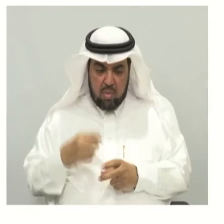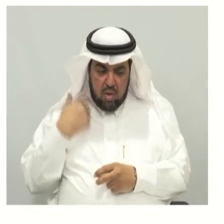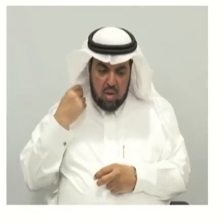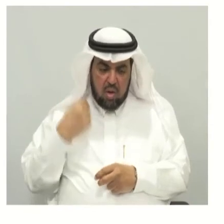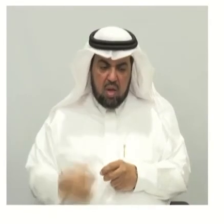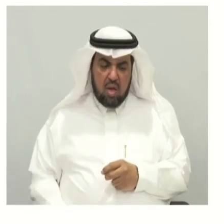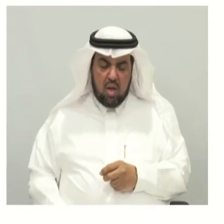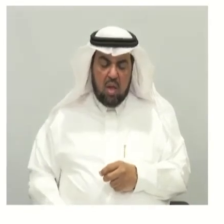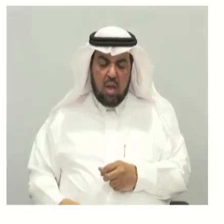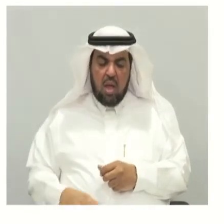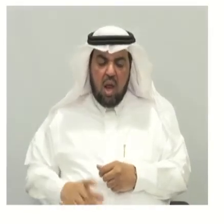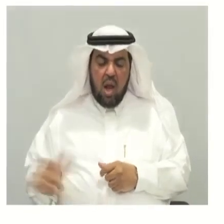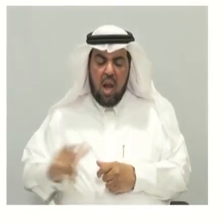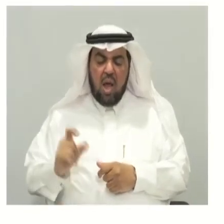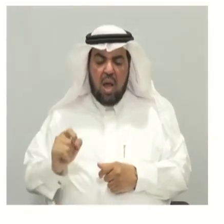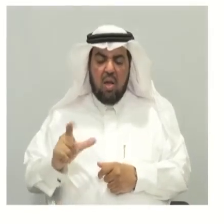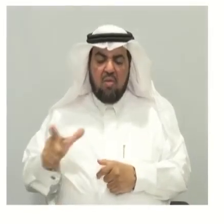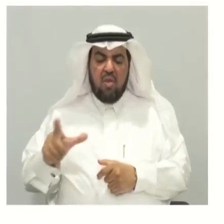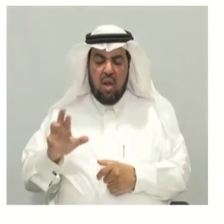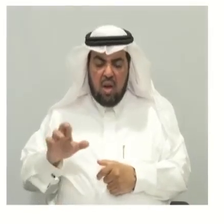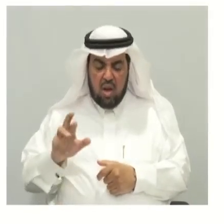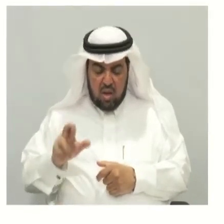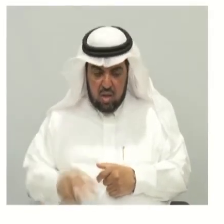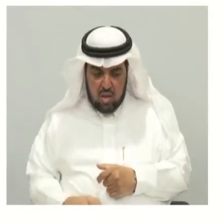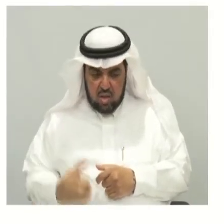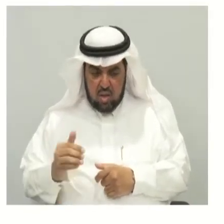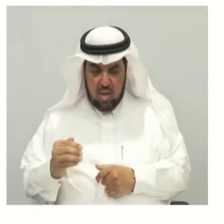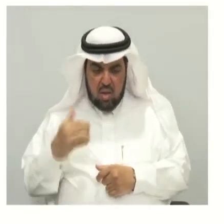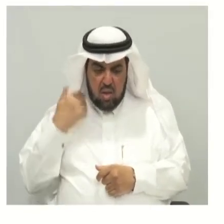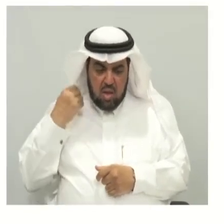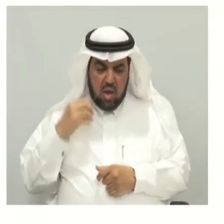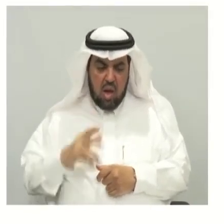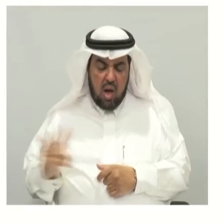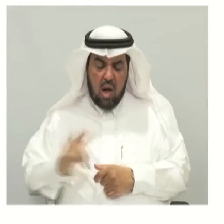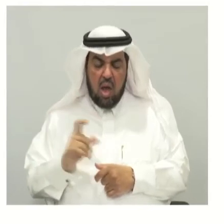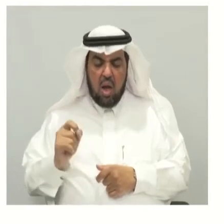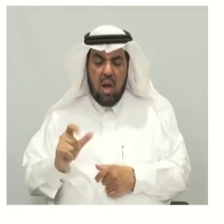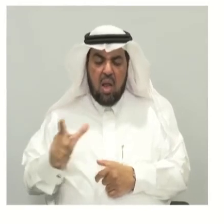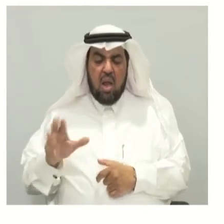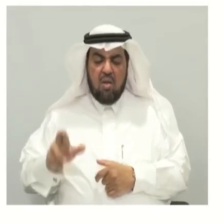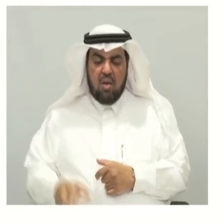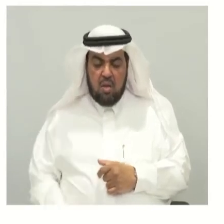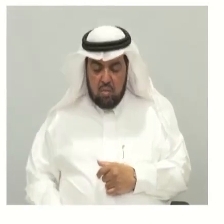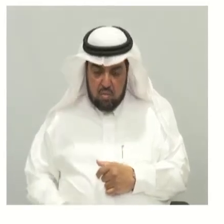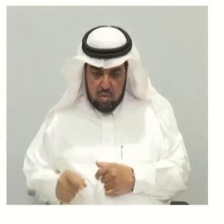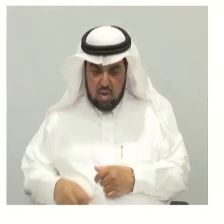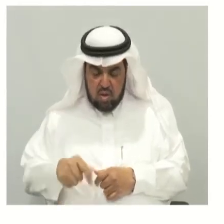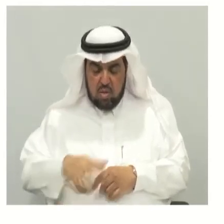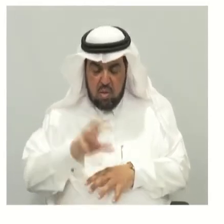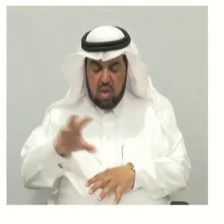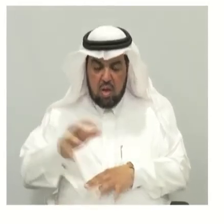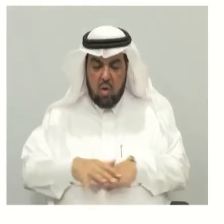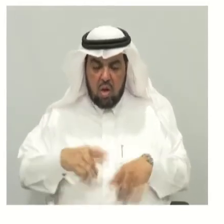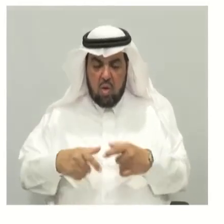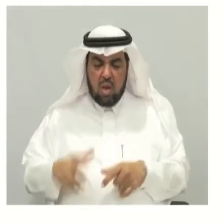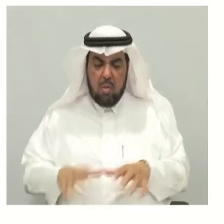هي ماذا؟ هي اللافلز. إذن هي النقطة ح اللي هو إيش؟ اللي هو اللافلز. منطقة في الجدول